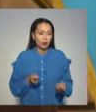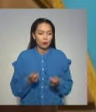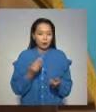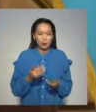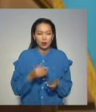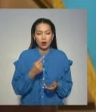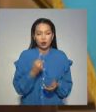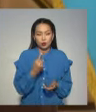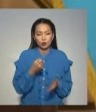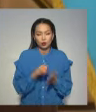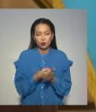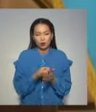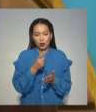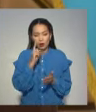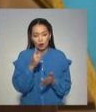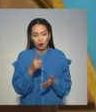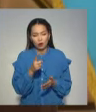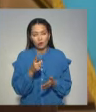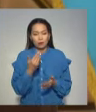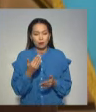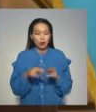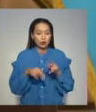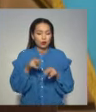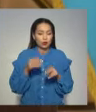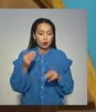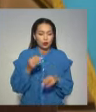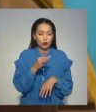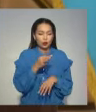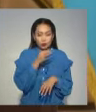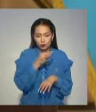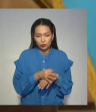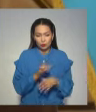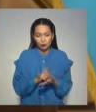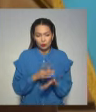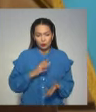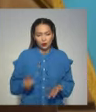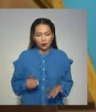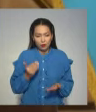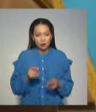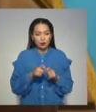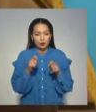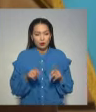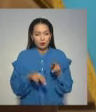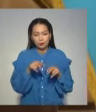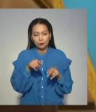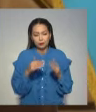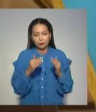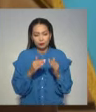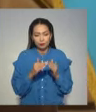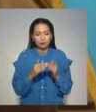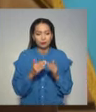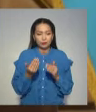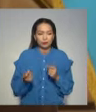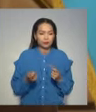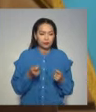до 1 года, а застройщикам привлекать управляющую компанию сроком до 6 месяцев до момента создания в данном доме новых форм